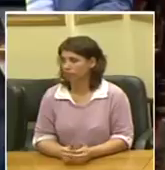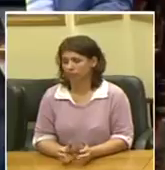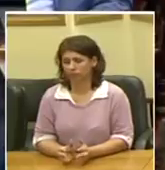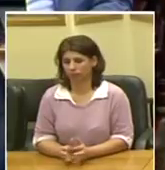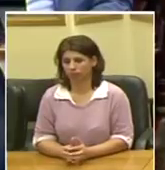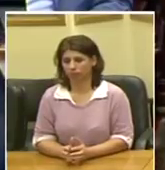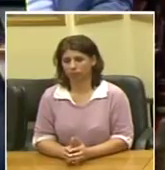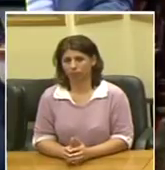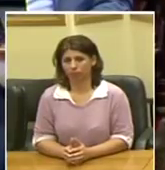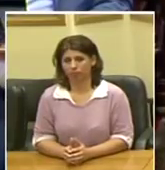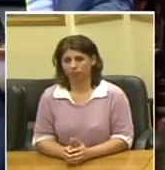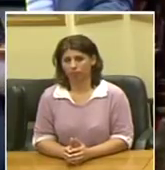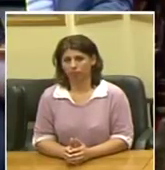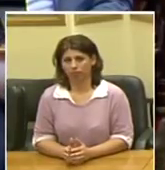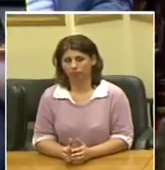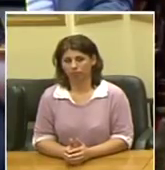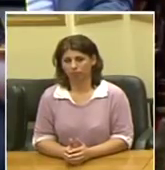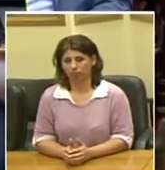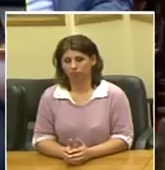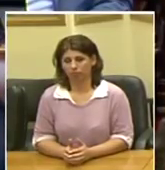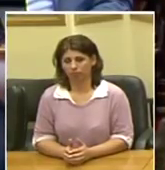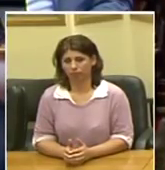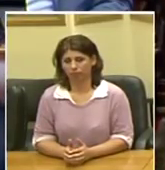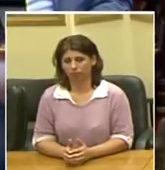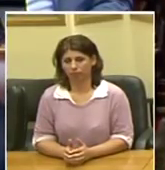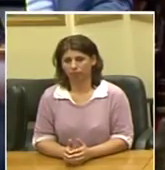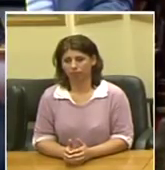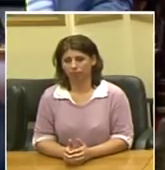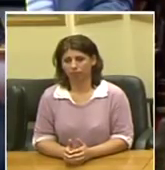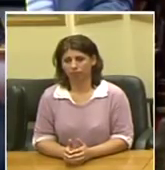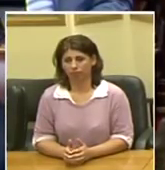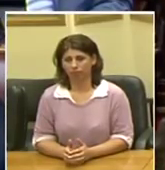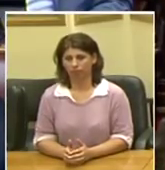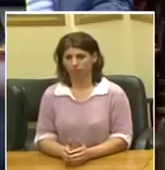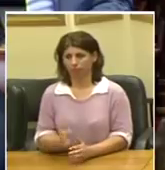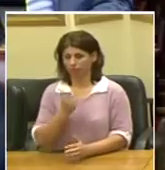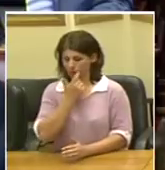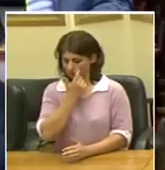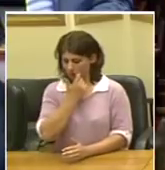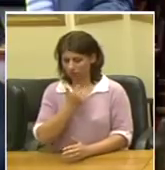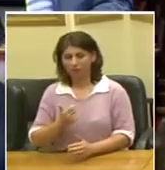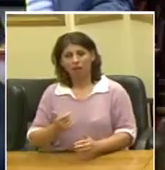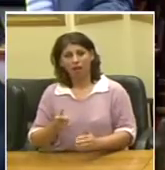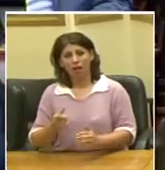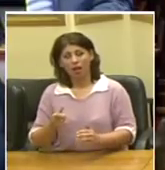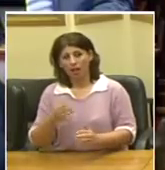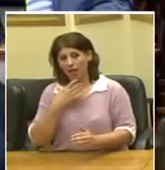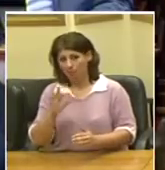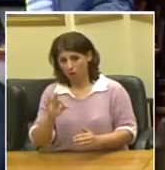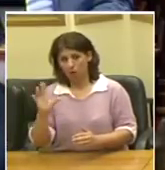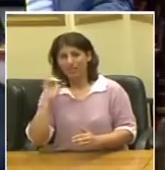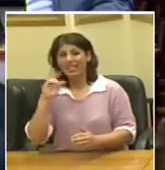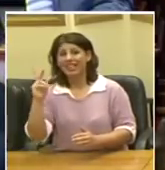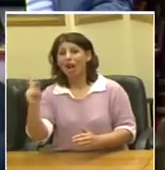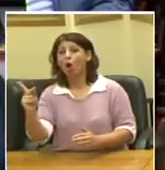Τελειώστε, διότι θα μιλήσει και ο κύριος Καμένος. Είστε εκ μέρους όλου του κόμματος, προς Θεού. Θα τα πει έτσι όπως πρέπει. Και με στοιχεία. Λοιπόν, το